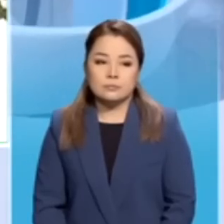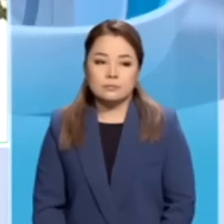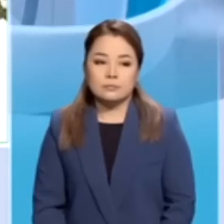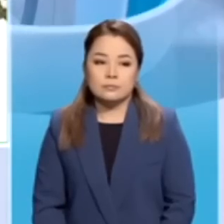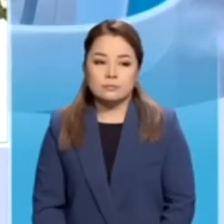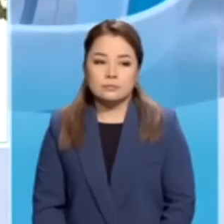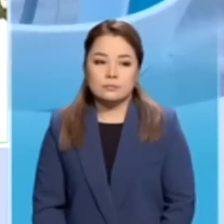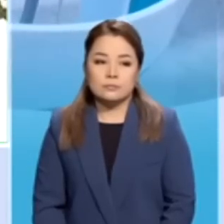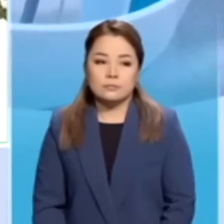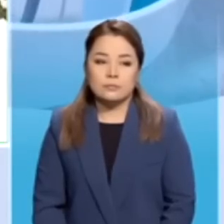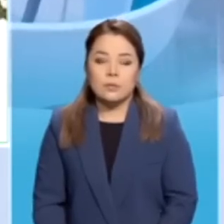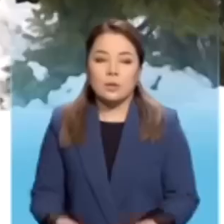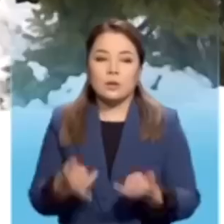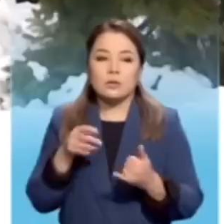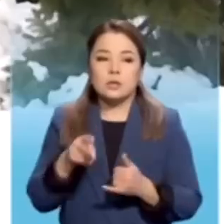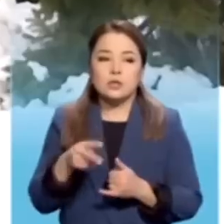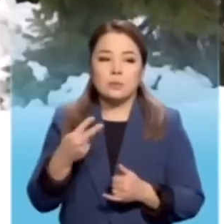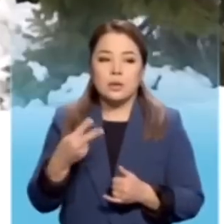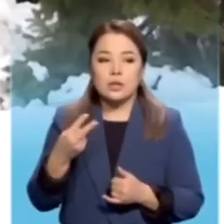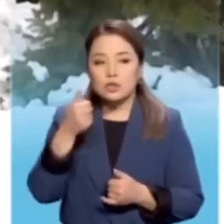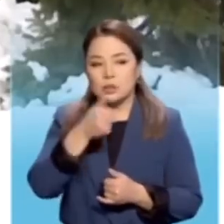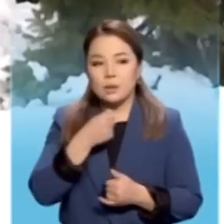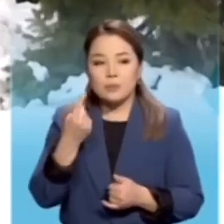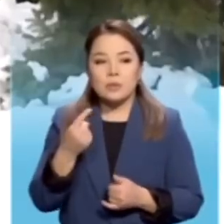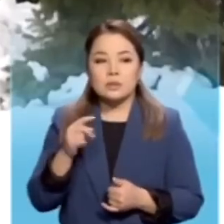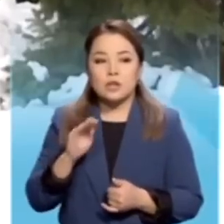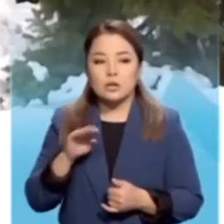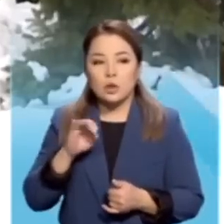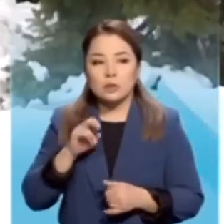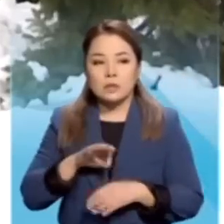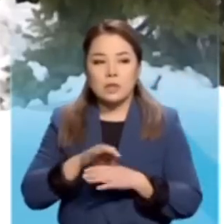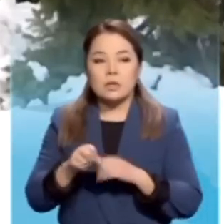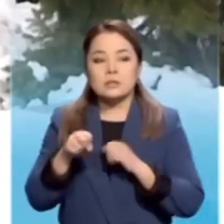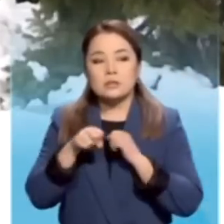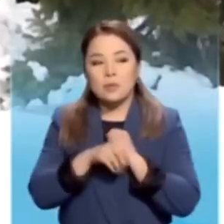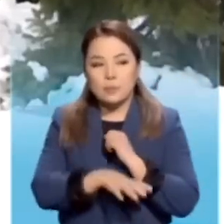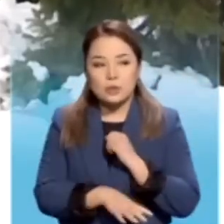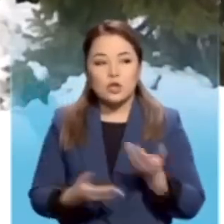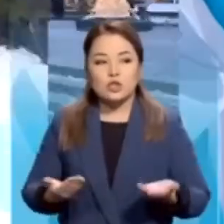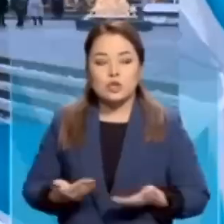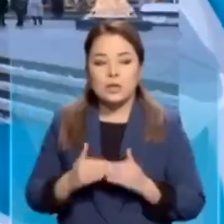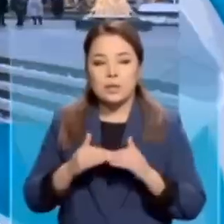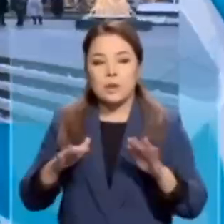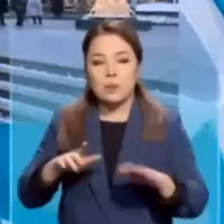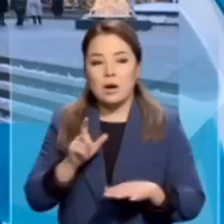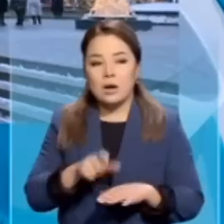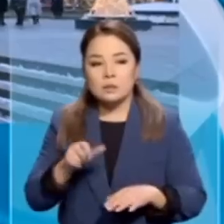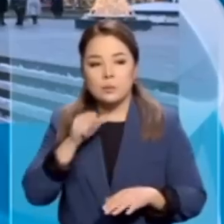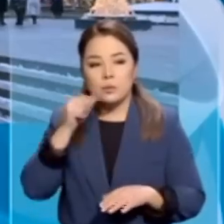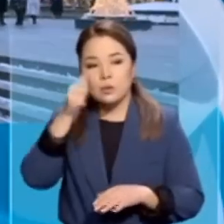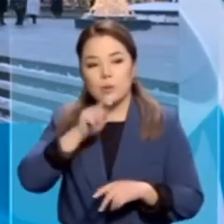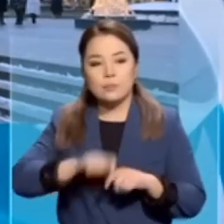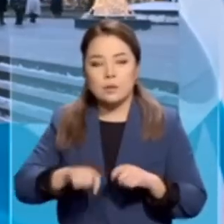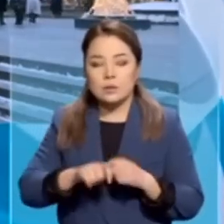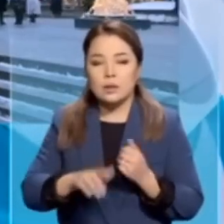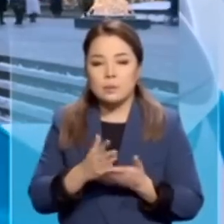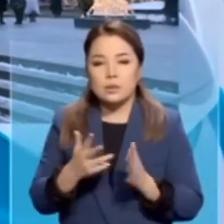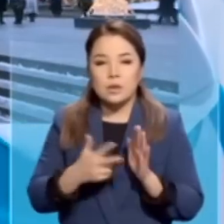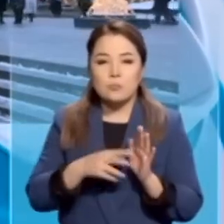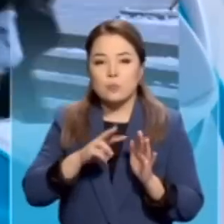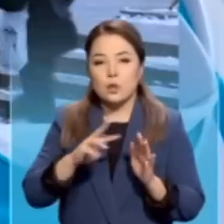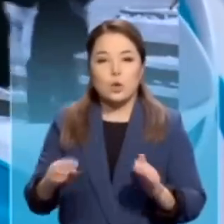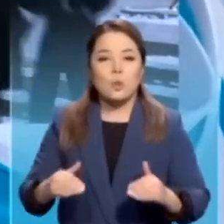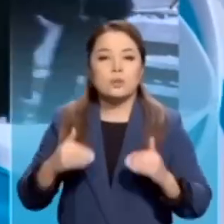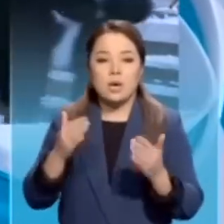Индира? Ярмангул, 2022 жылдың 1-ші желтоқсанда кедейшілік деңгейінен төмен өмір сүретін азаматтардың саны өткен жылмен салыстырғанда 8 миллион